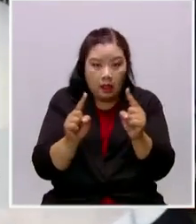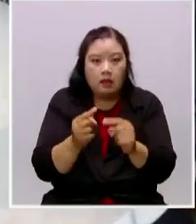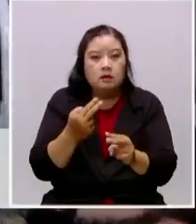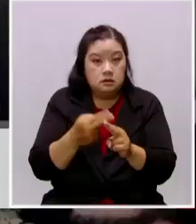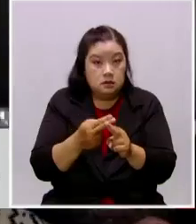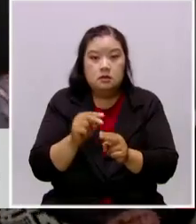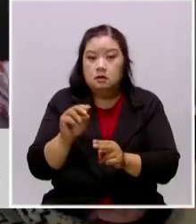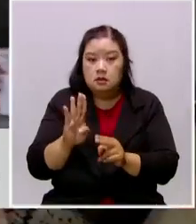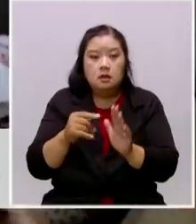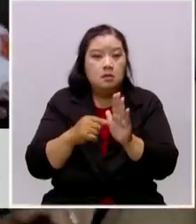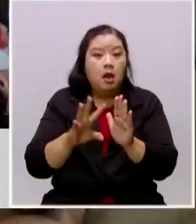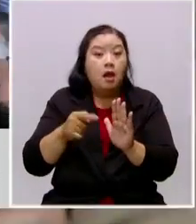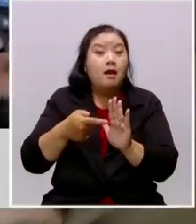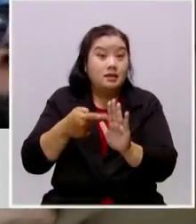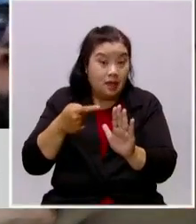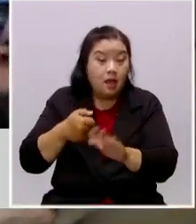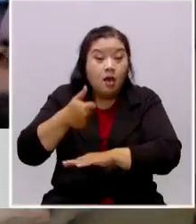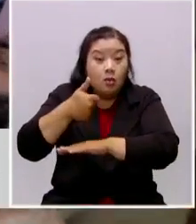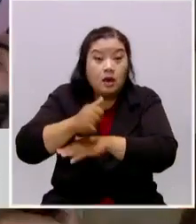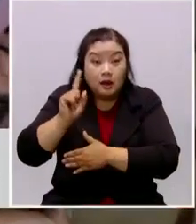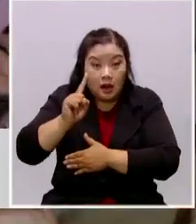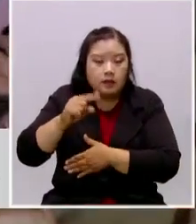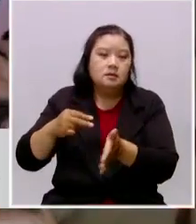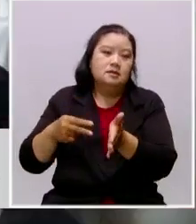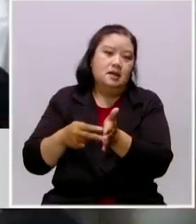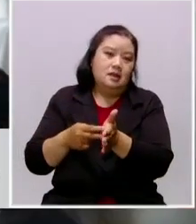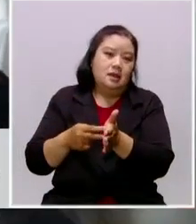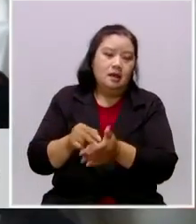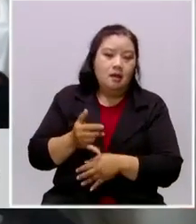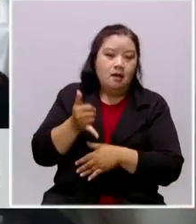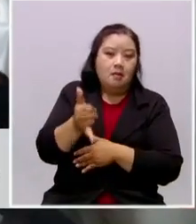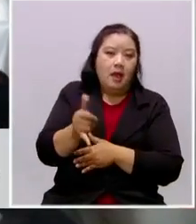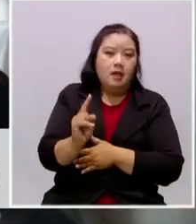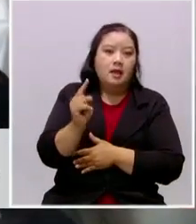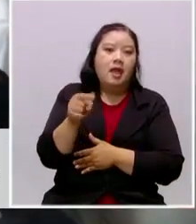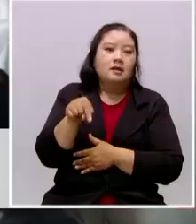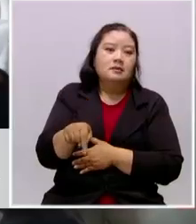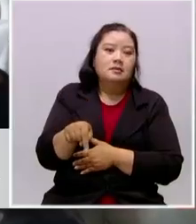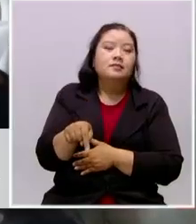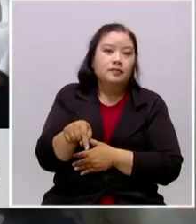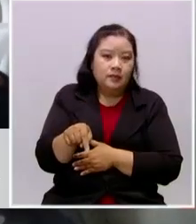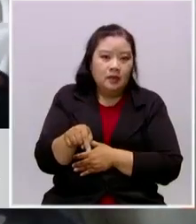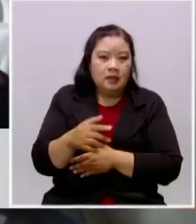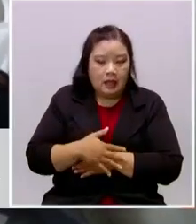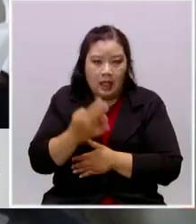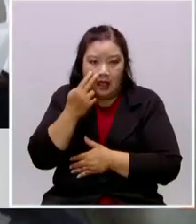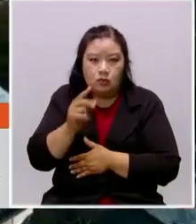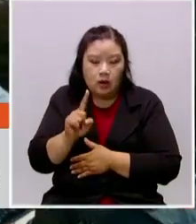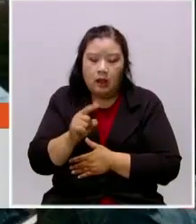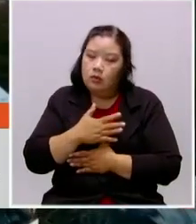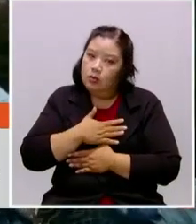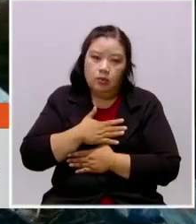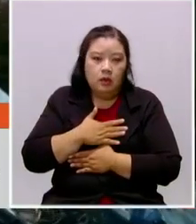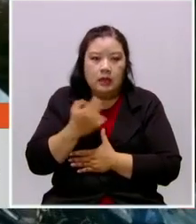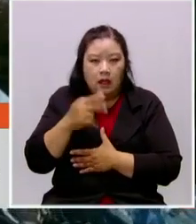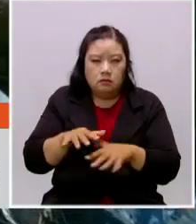บชาอัลซาของซีเรียลงพื้นที่แผ่นดินไหวครั้งแรกที่เมืองอเลปโปเมื่อวานนี้ก็เป็นเหตุการณ์ที่สร้างความ